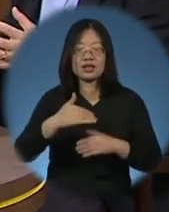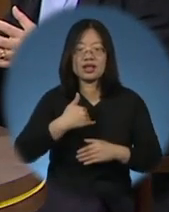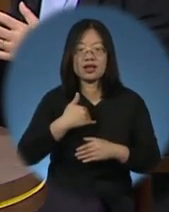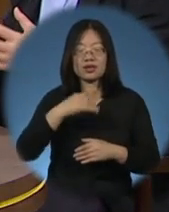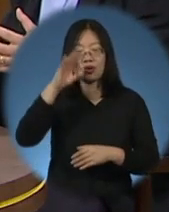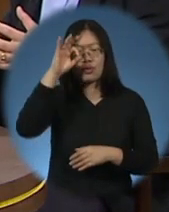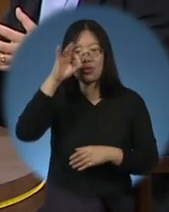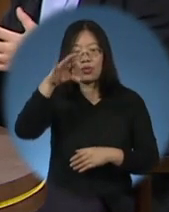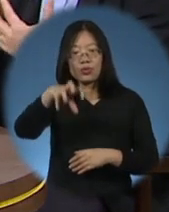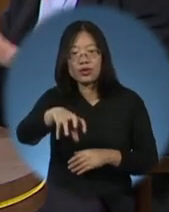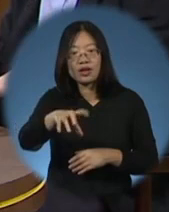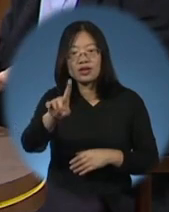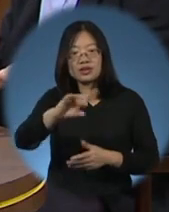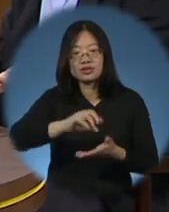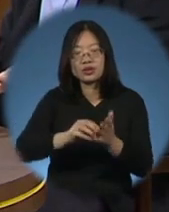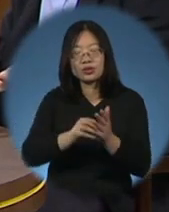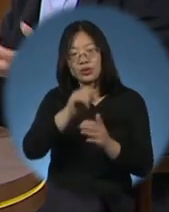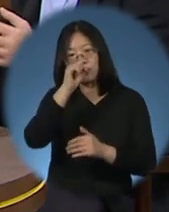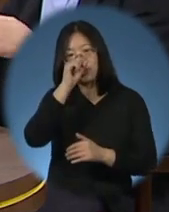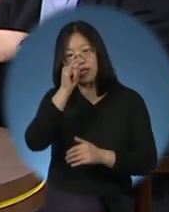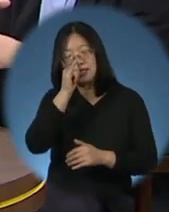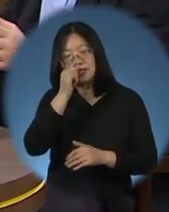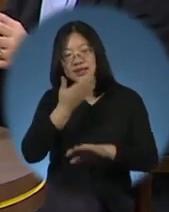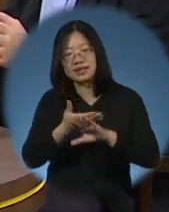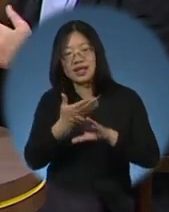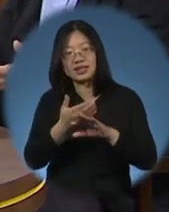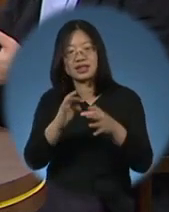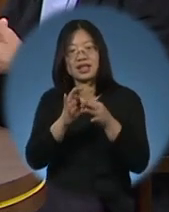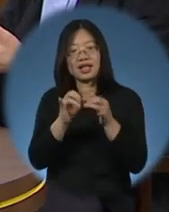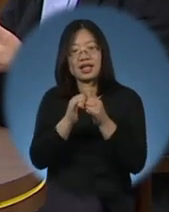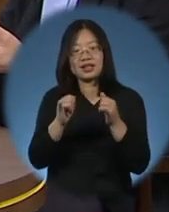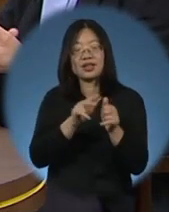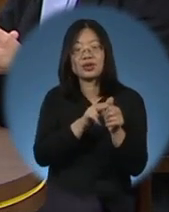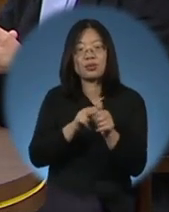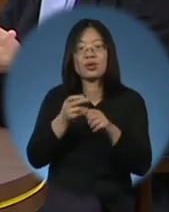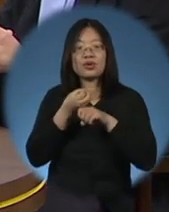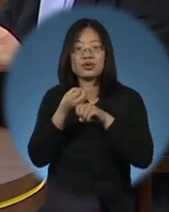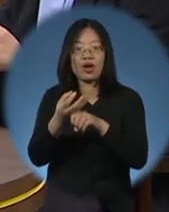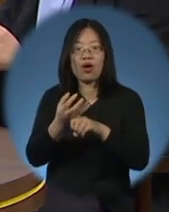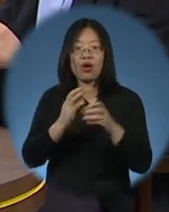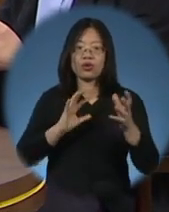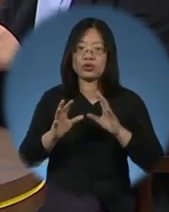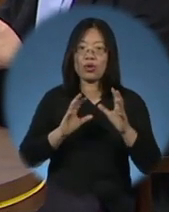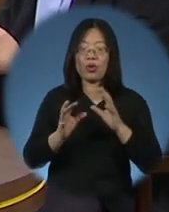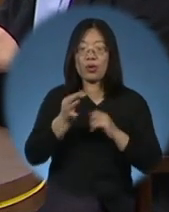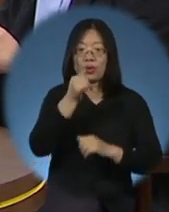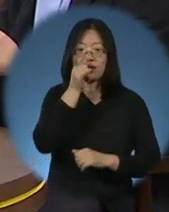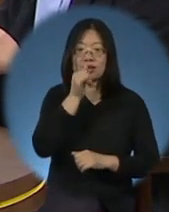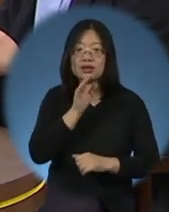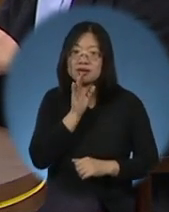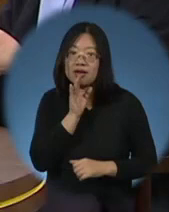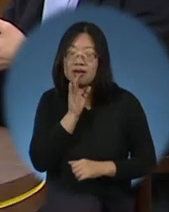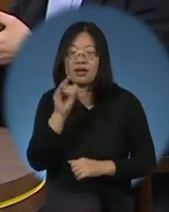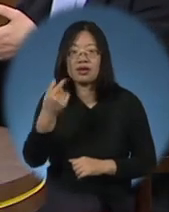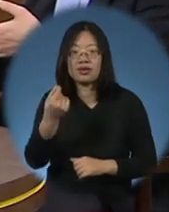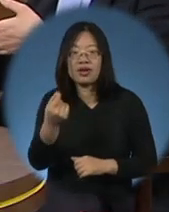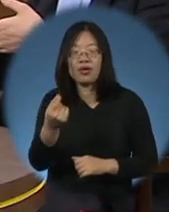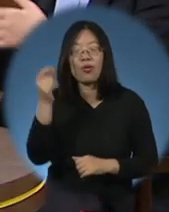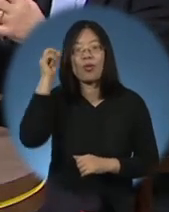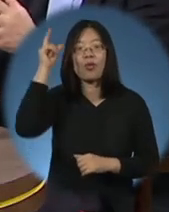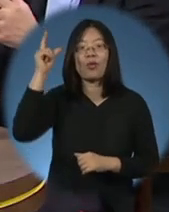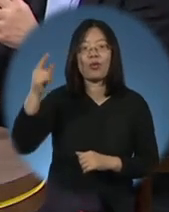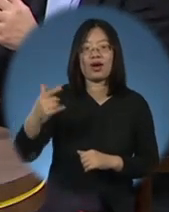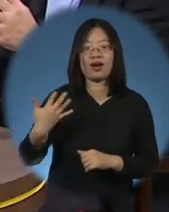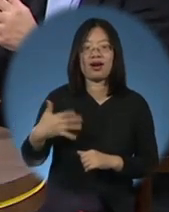자기가 본 곳이 어느 정도 좋았는지를 다른 동료들한테 정보를 전달합니다. 토론을 합니까? 일종의 토론인 거죠.